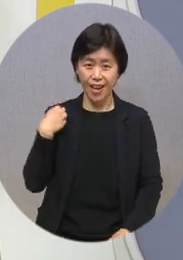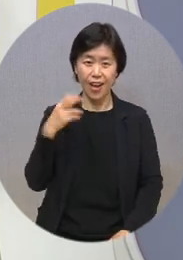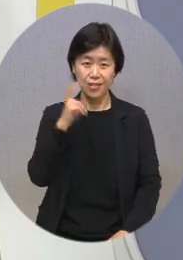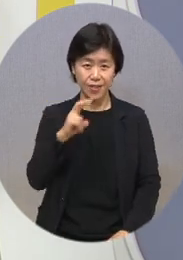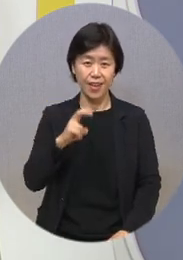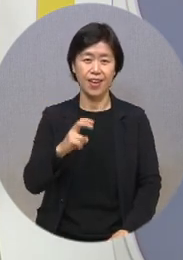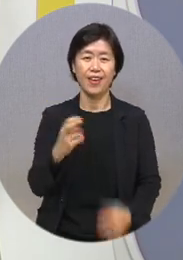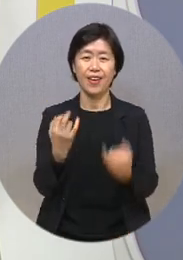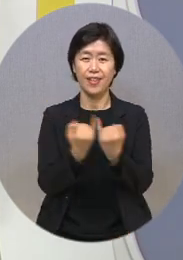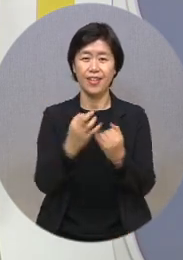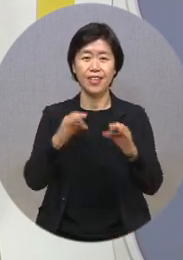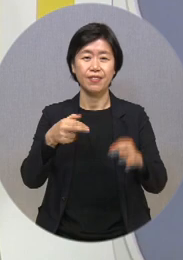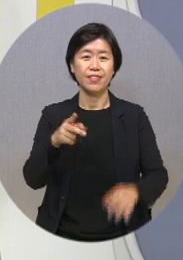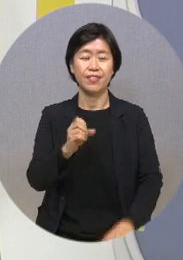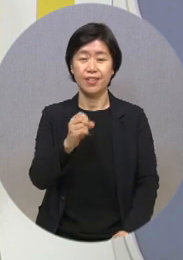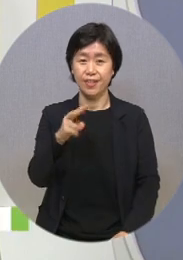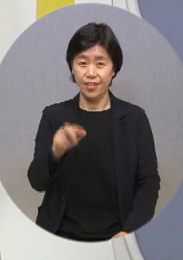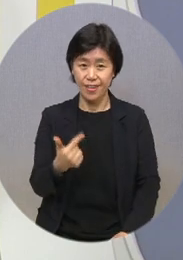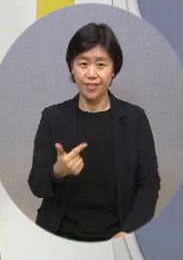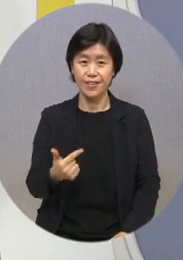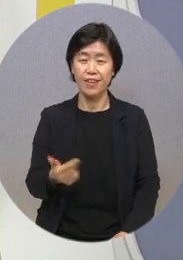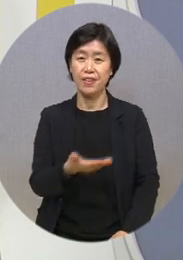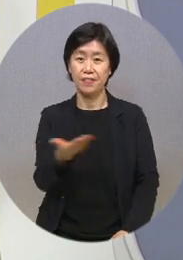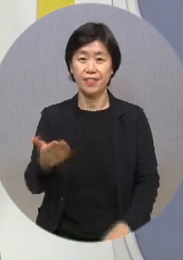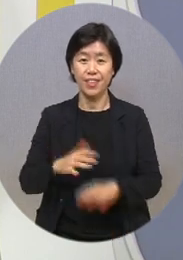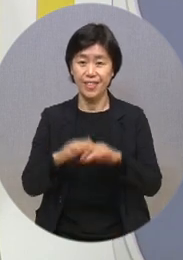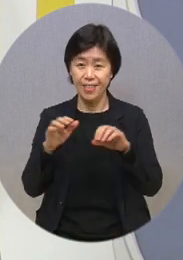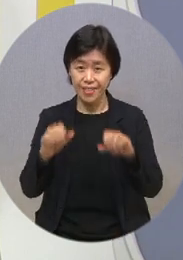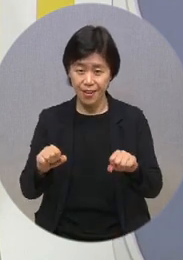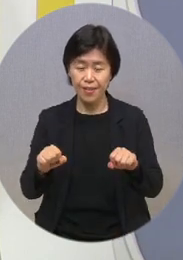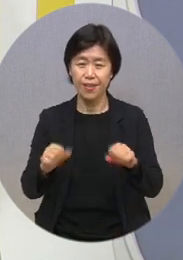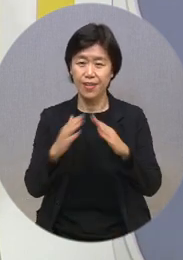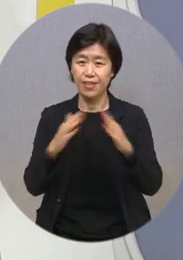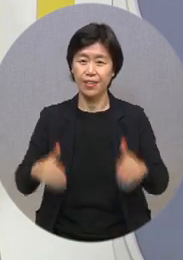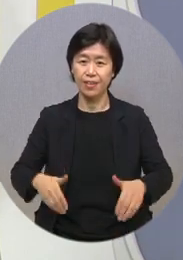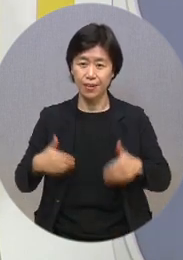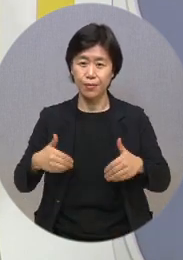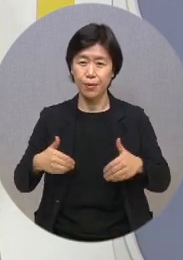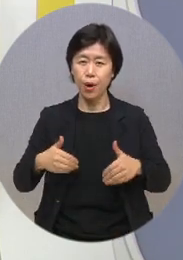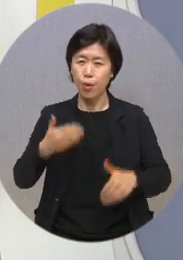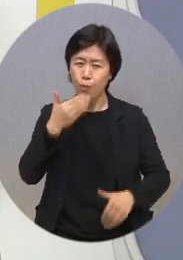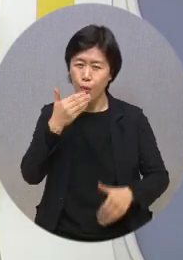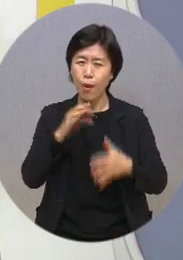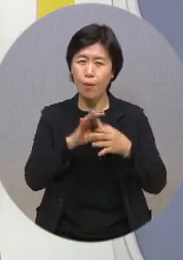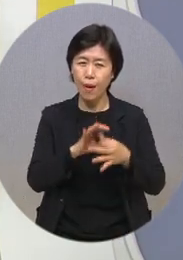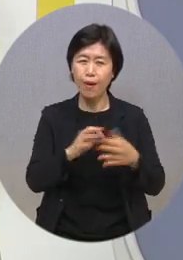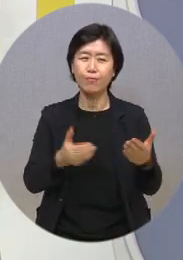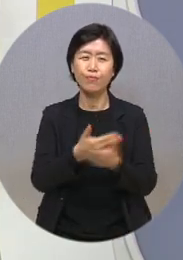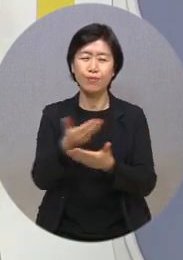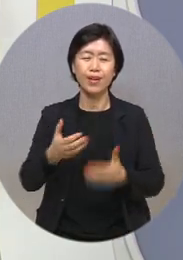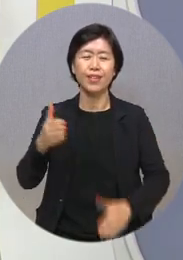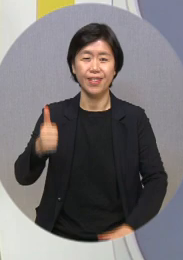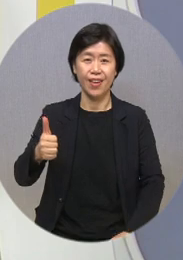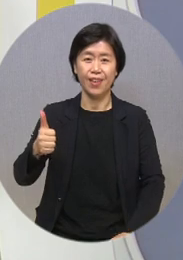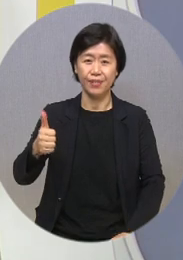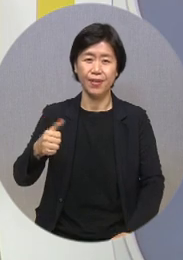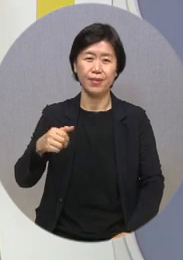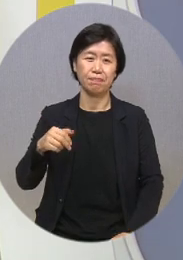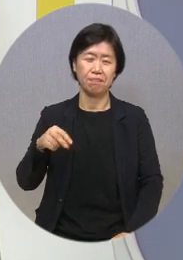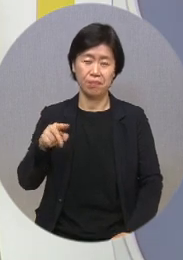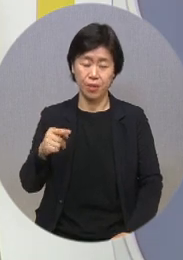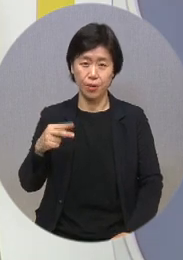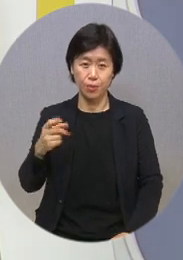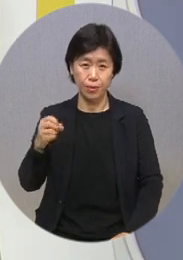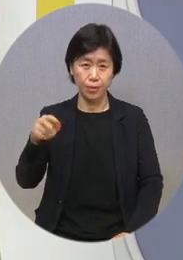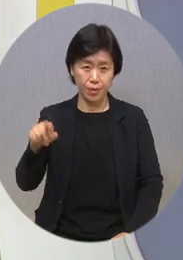김정현입니다. 여러분 반갑습니다. 전남도청 유통계획팀장 소동순 사무관입니다. 네, 반갑습니다. 오늘 저희가